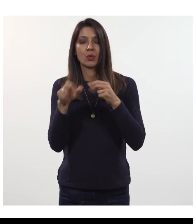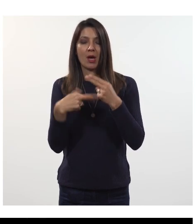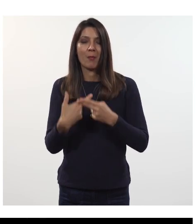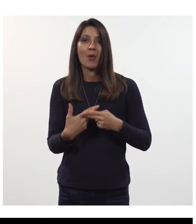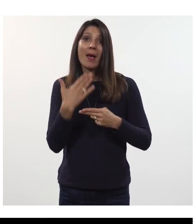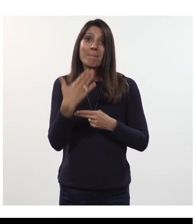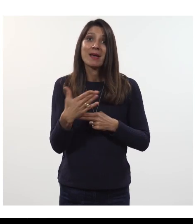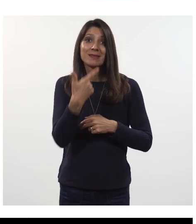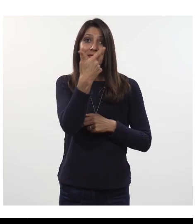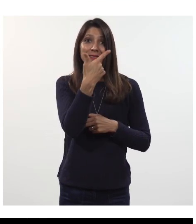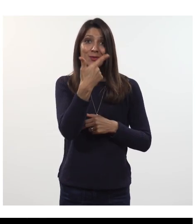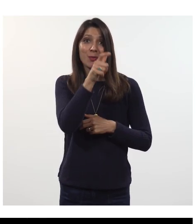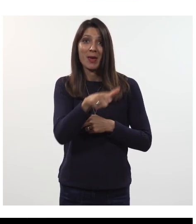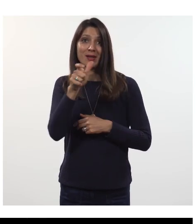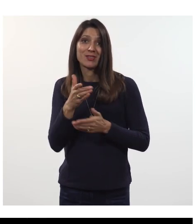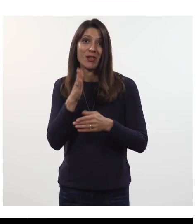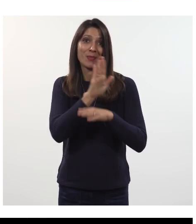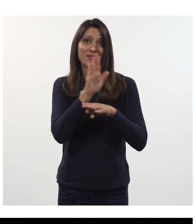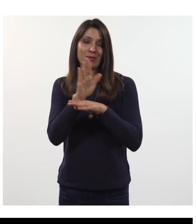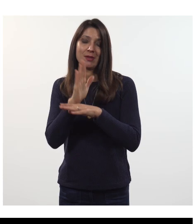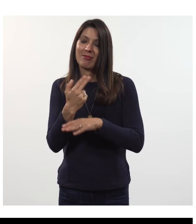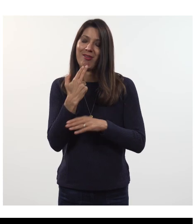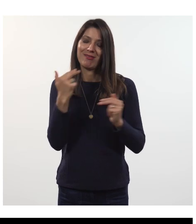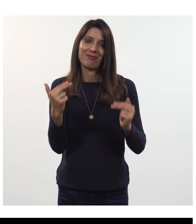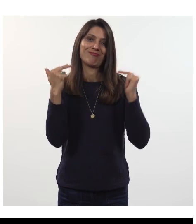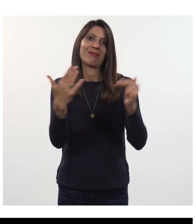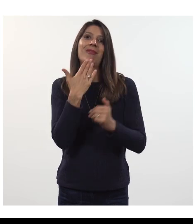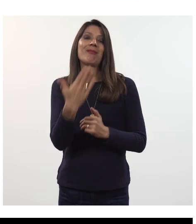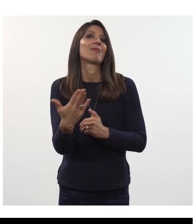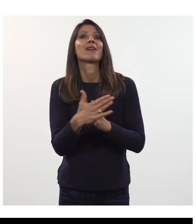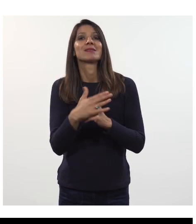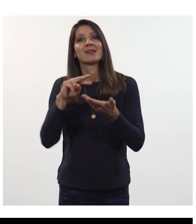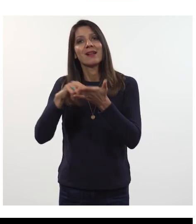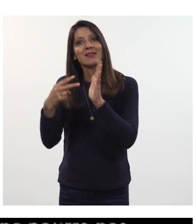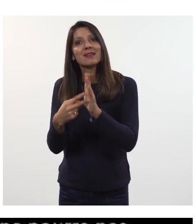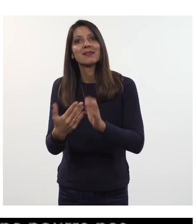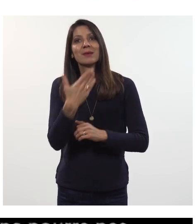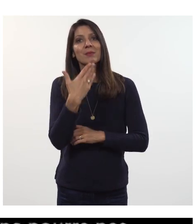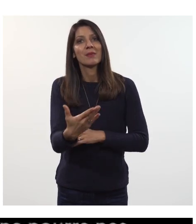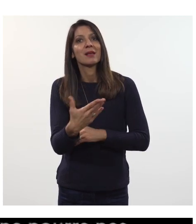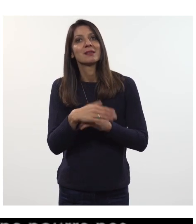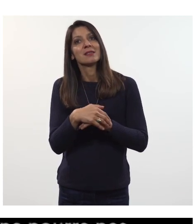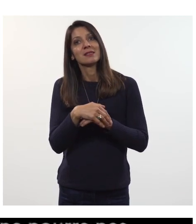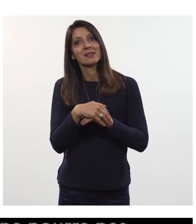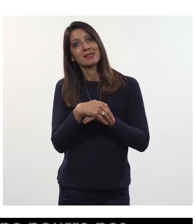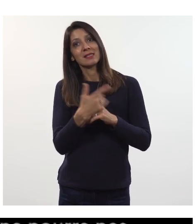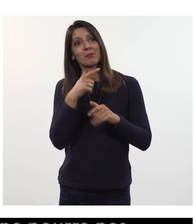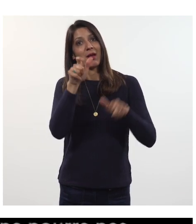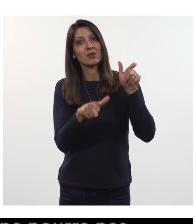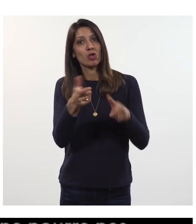des interventions de grande qualité. Merci à vous deux. Merci encore à l'aspect technique, à Anne-Charlotte et Odile pour la